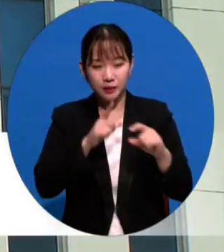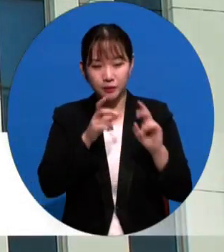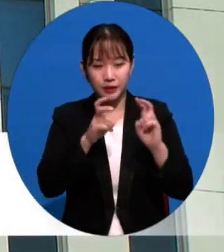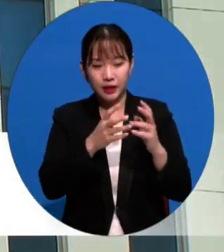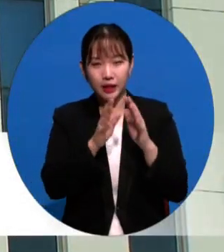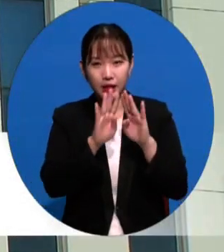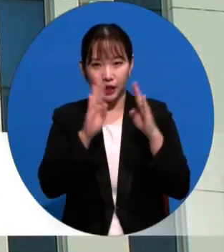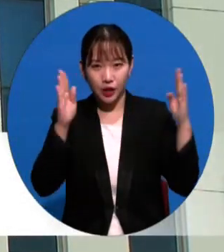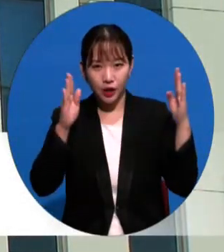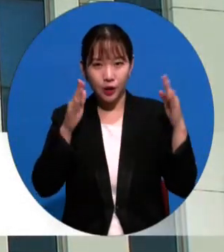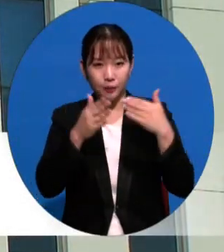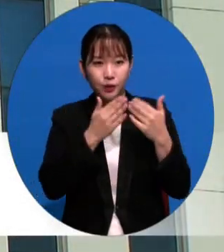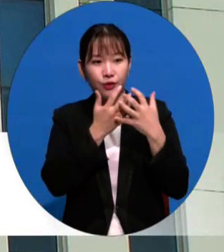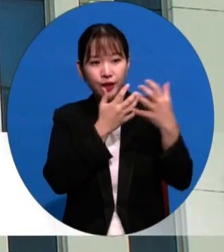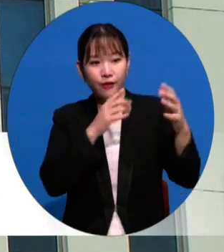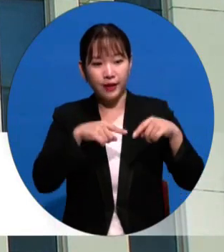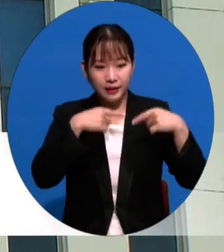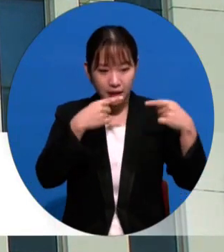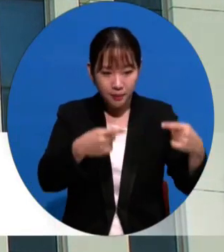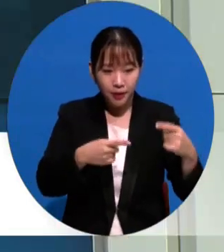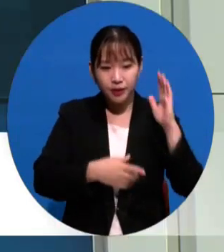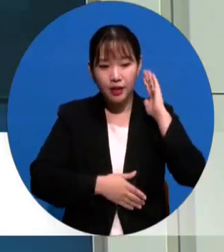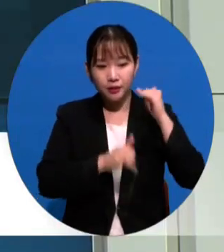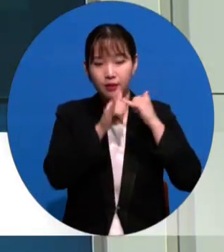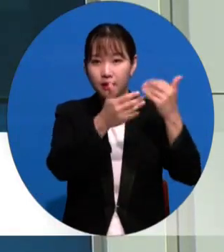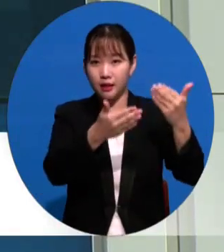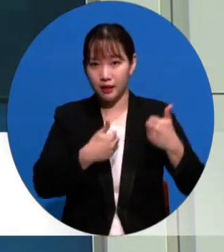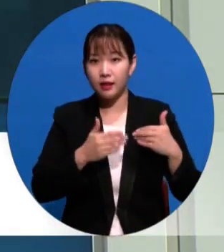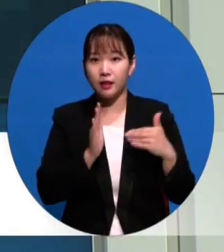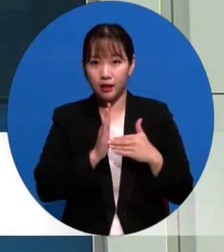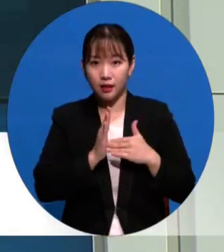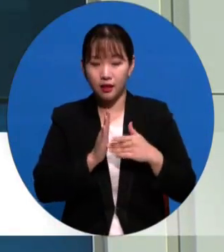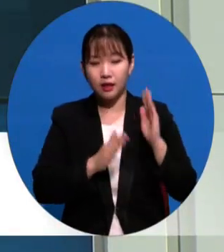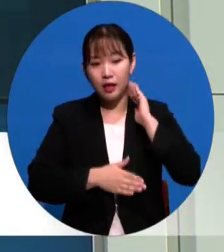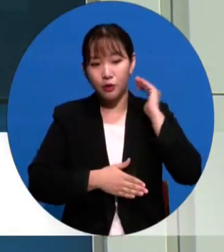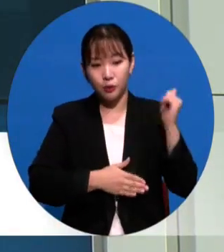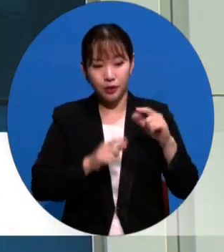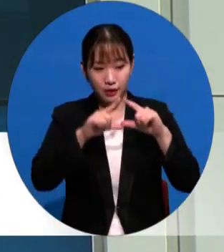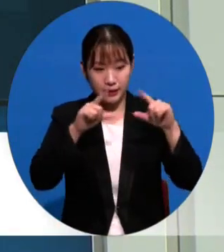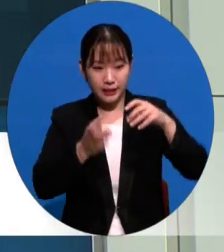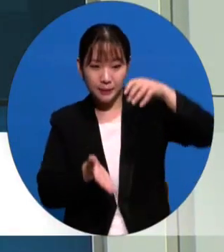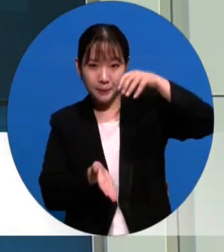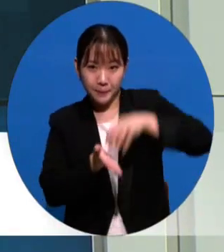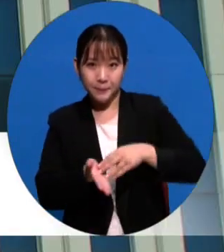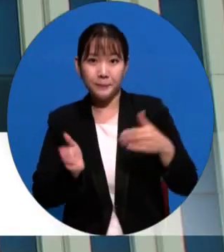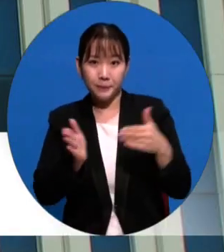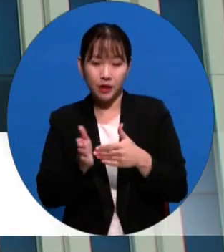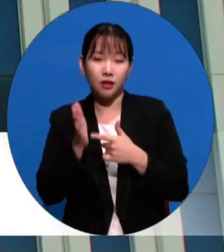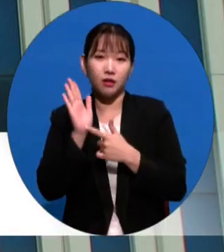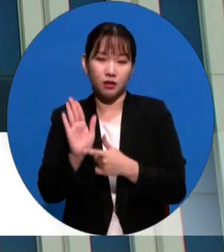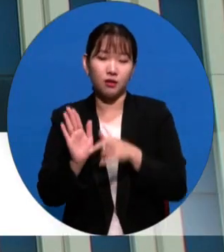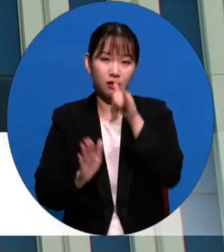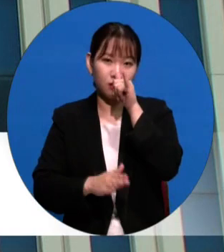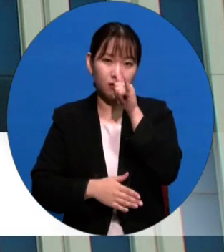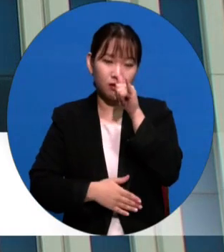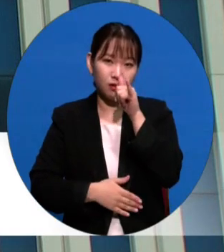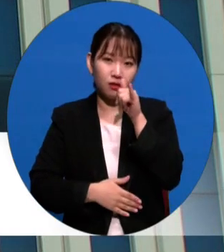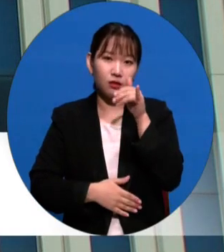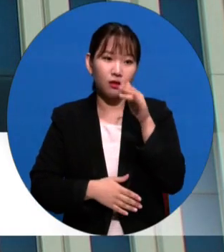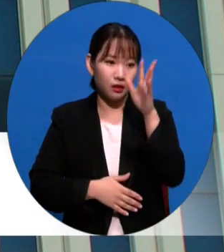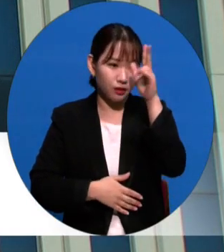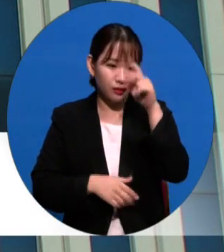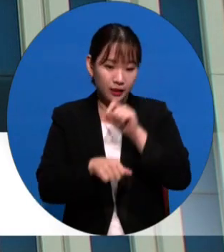연 미술 대전의 출품에 대통령상을 수상했으며 여기에는 대통령 직인 등이 찍힌 것으로 알려졌습니다.